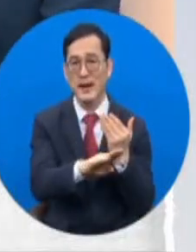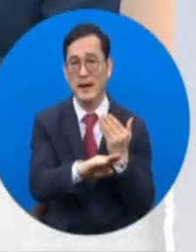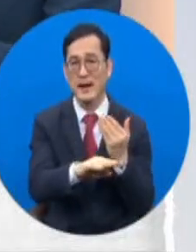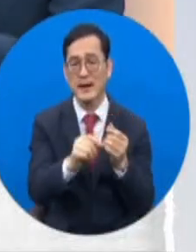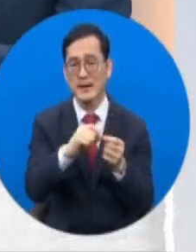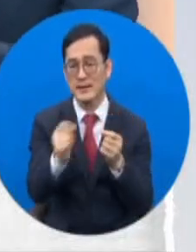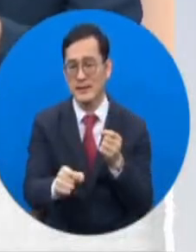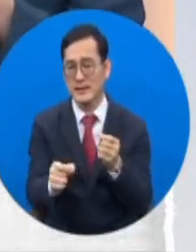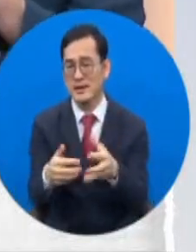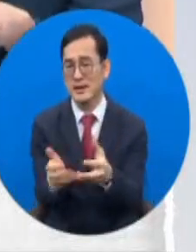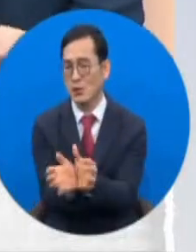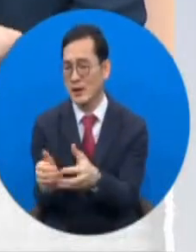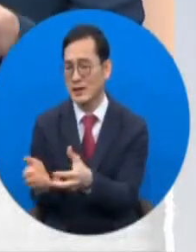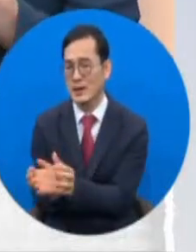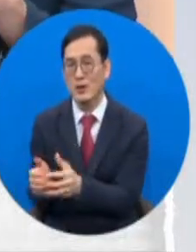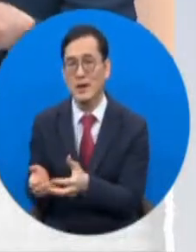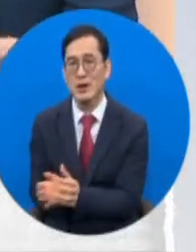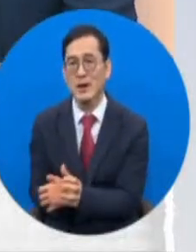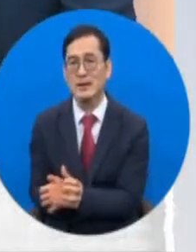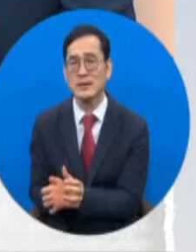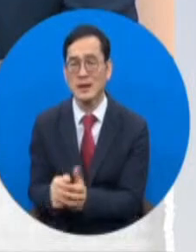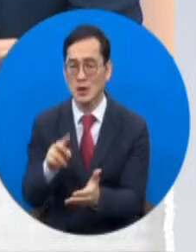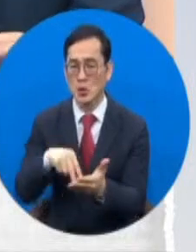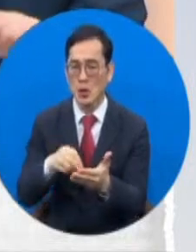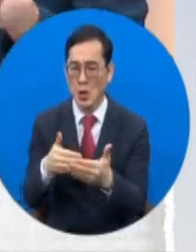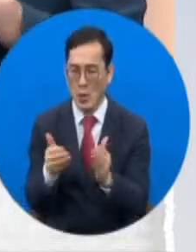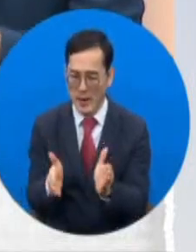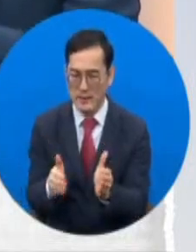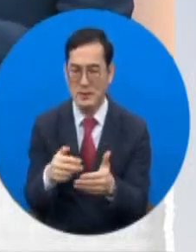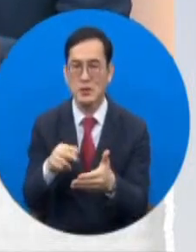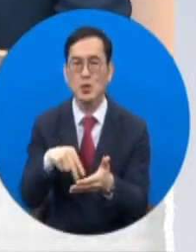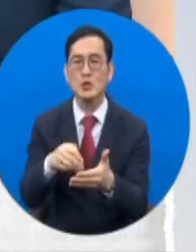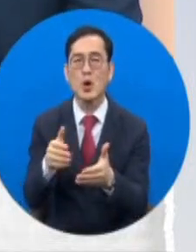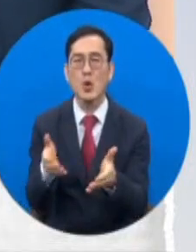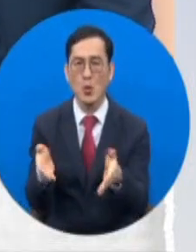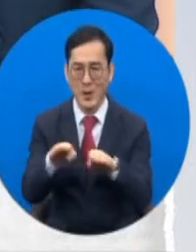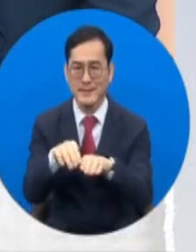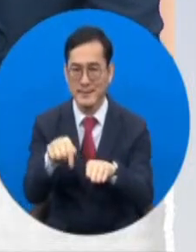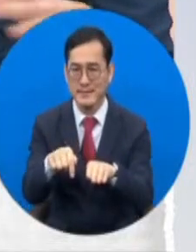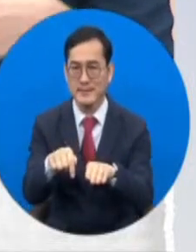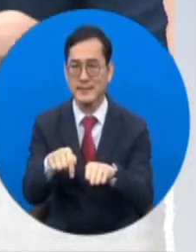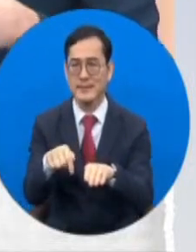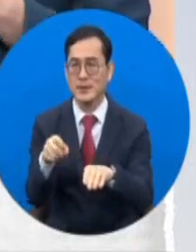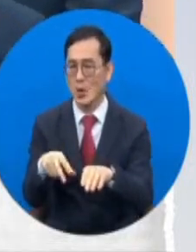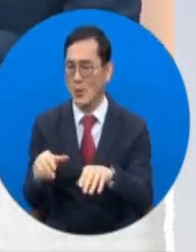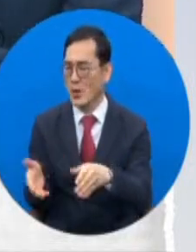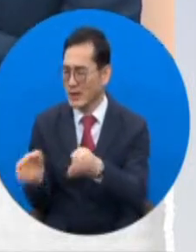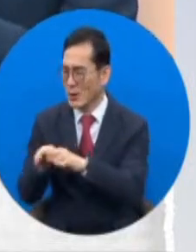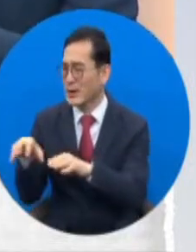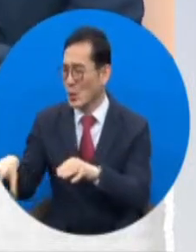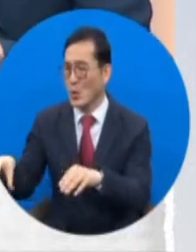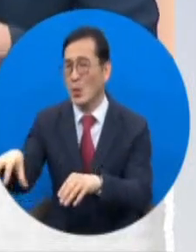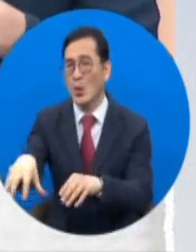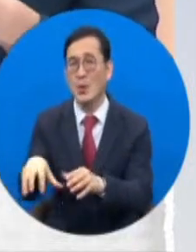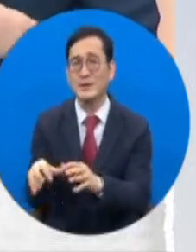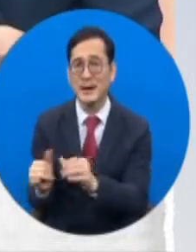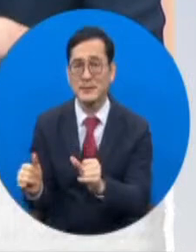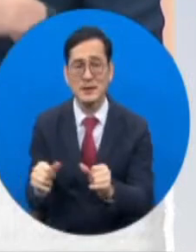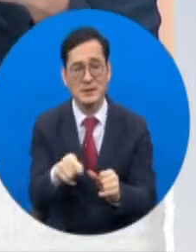가지 기관들, 예를 들어서 뭐 서현동에 있는 서현도서관이라든가 이런 기관들의 자기 캠프에